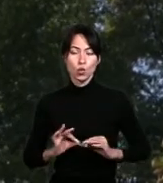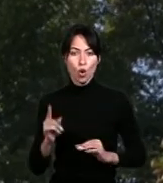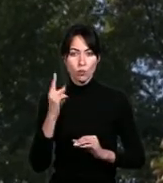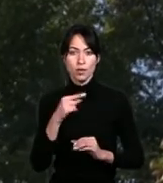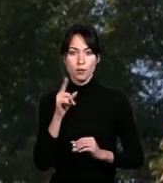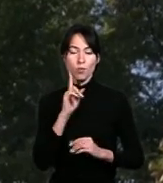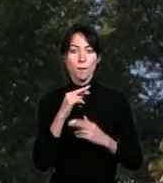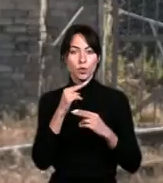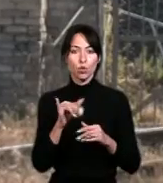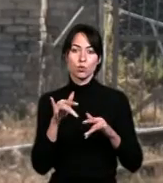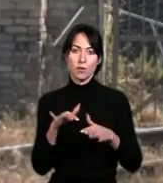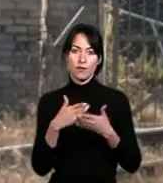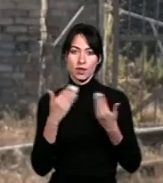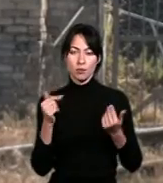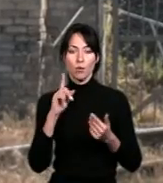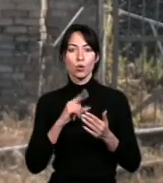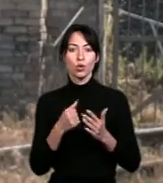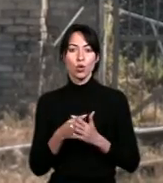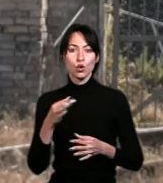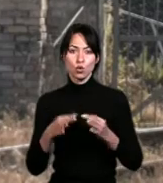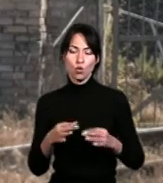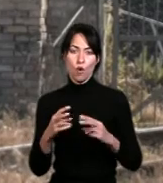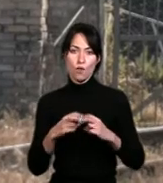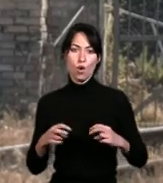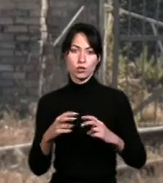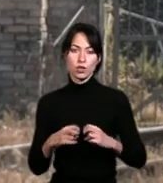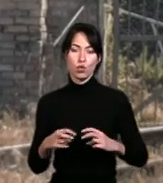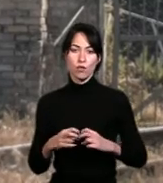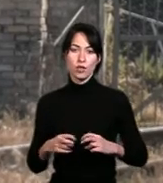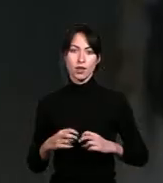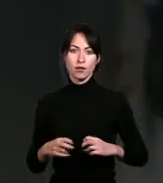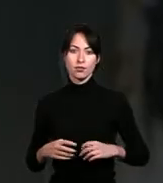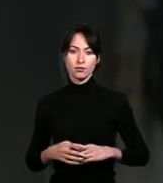підозрюваних у справі немає, триває досудове розслідування. Маргарита